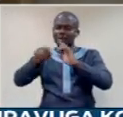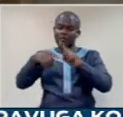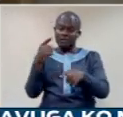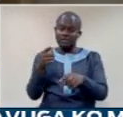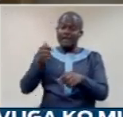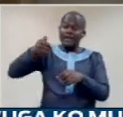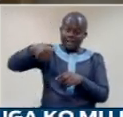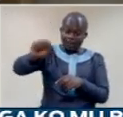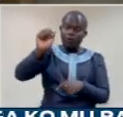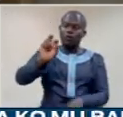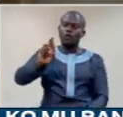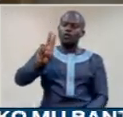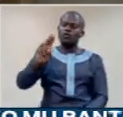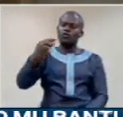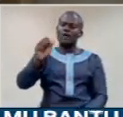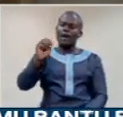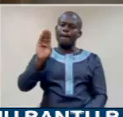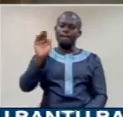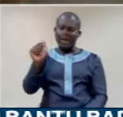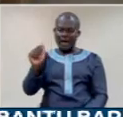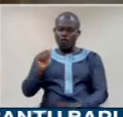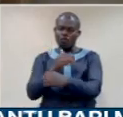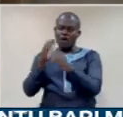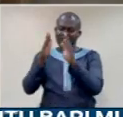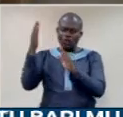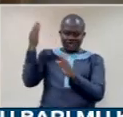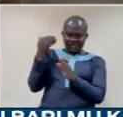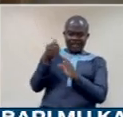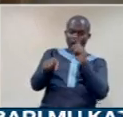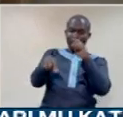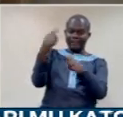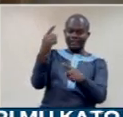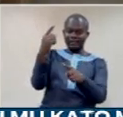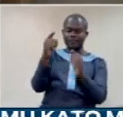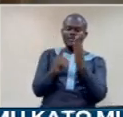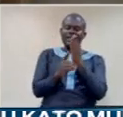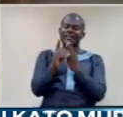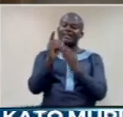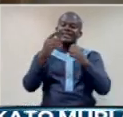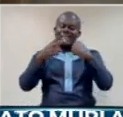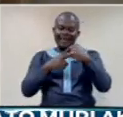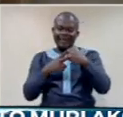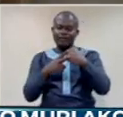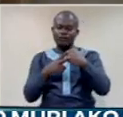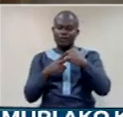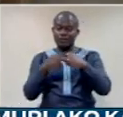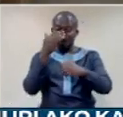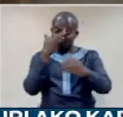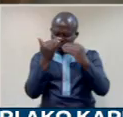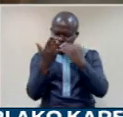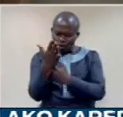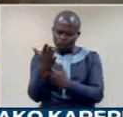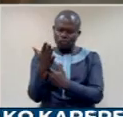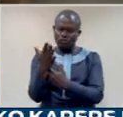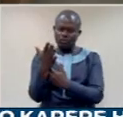rugamba nibwo bamwishe mu masaha 3 n'igice sayini ku itariki ya 7 rero ubwo mu gitondo cyane